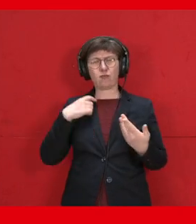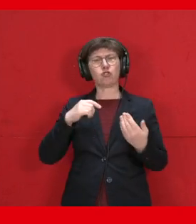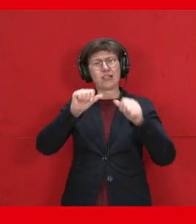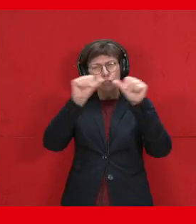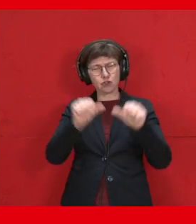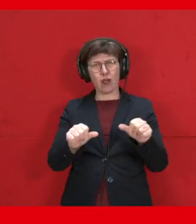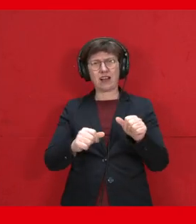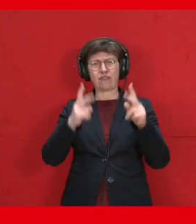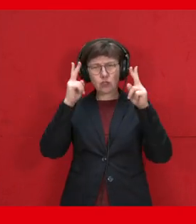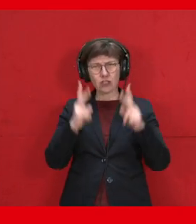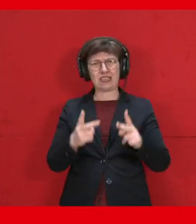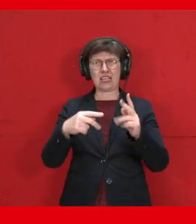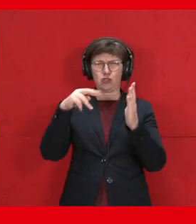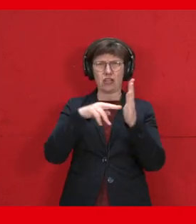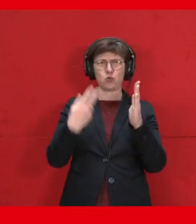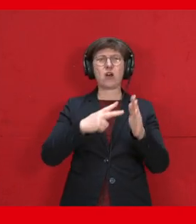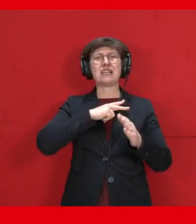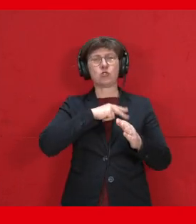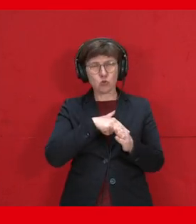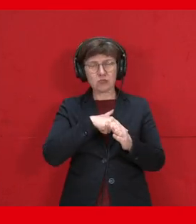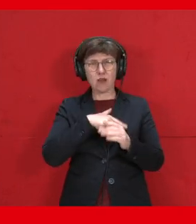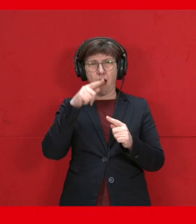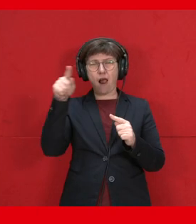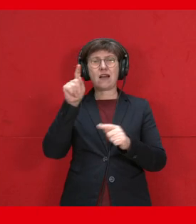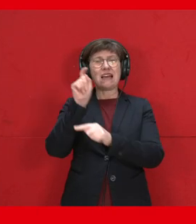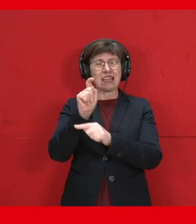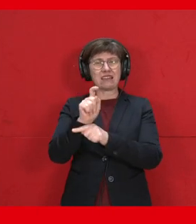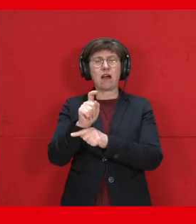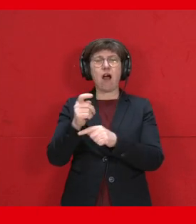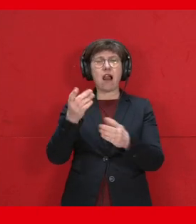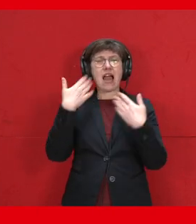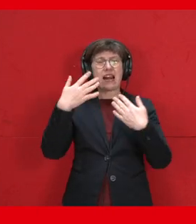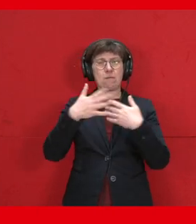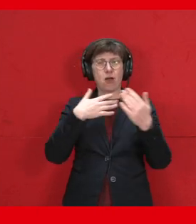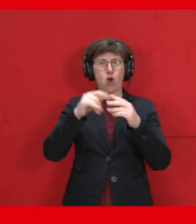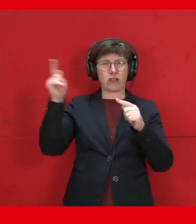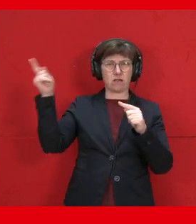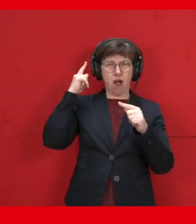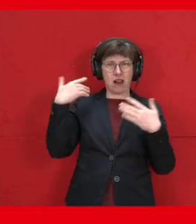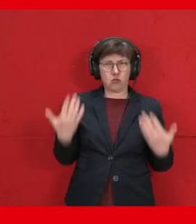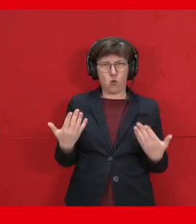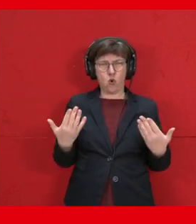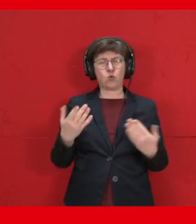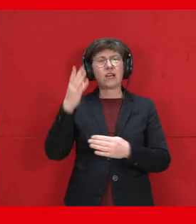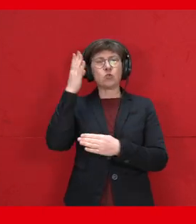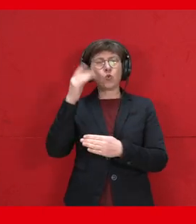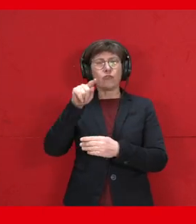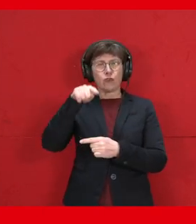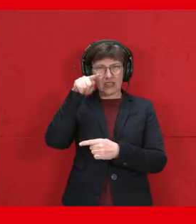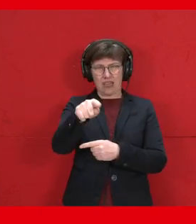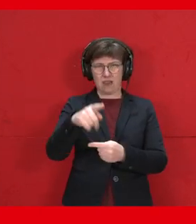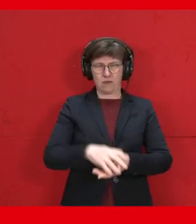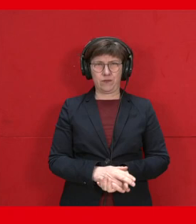es so zugeht, wie es hier steht. Sozial, digital und klimaneutral. Und es geht um eine Zukunft für dich.